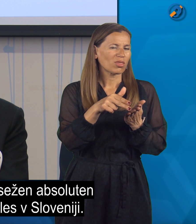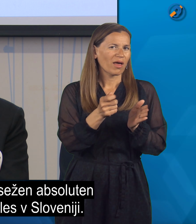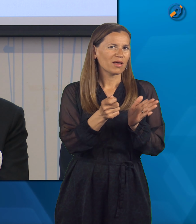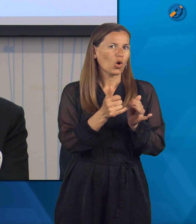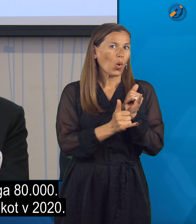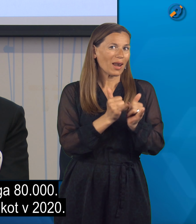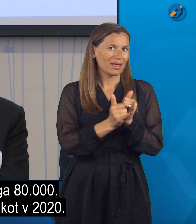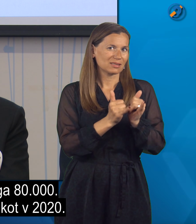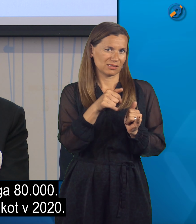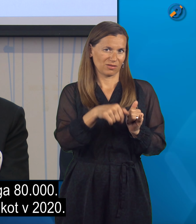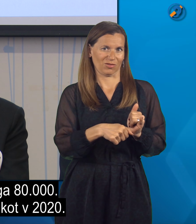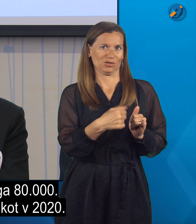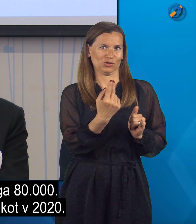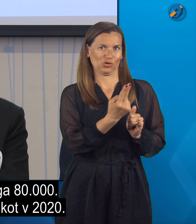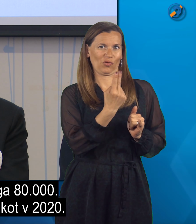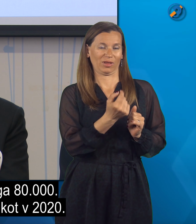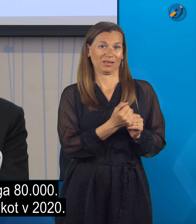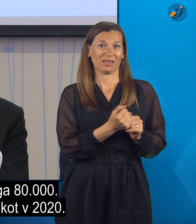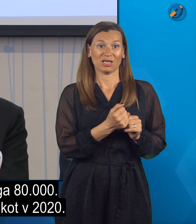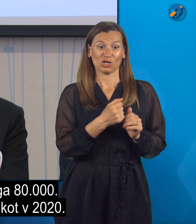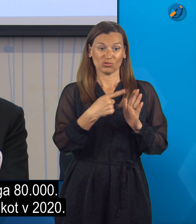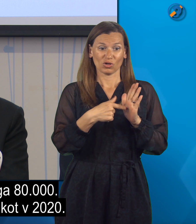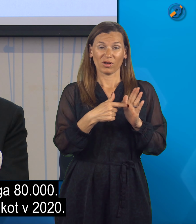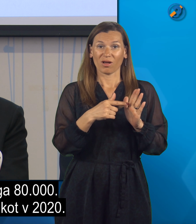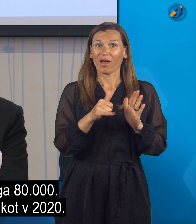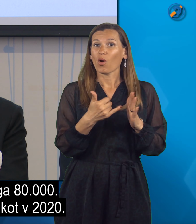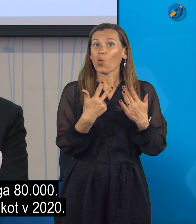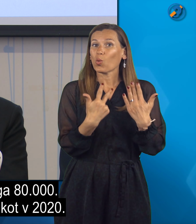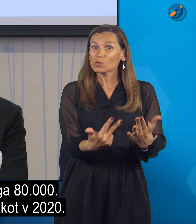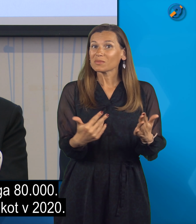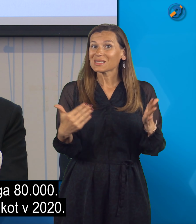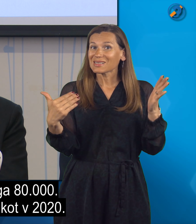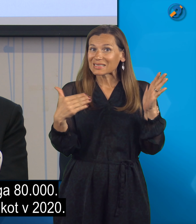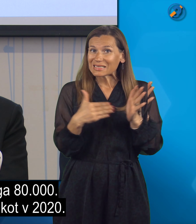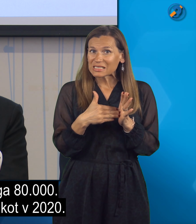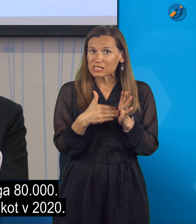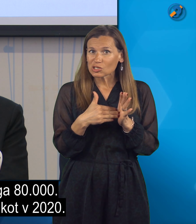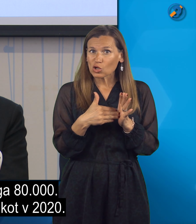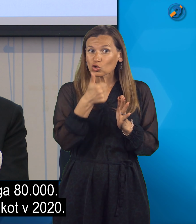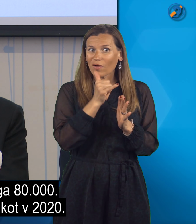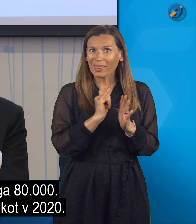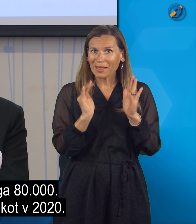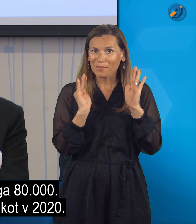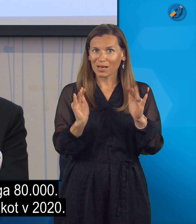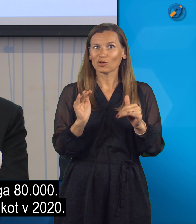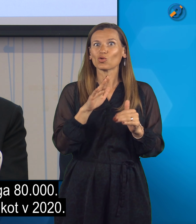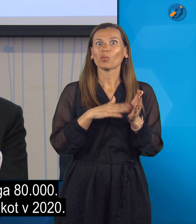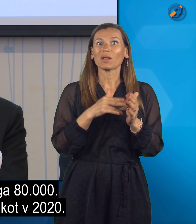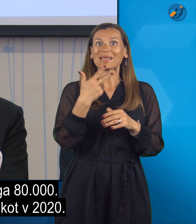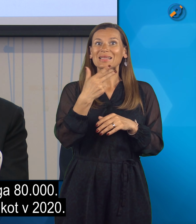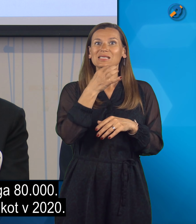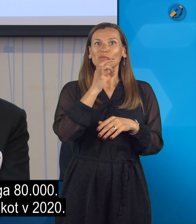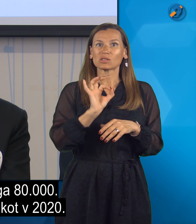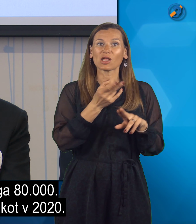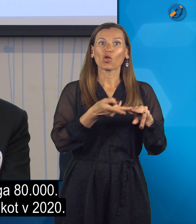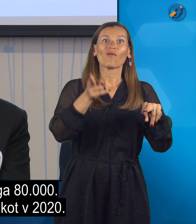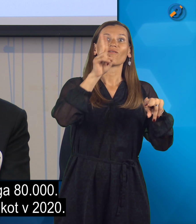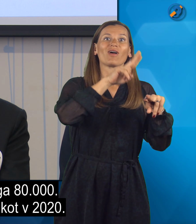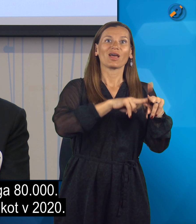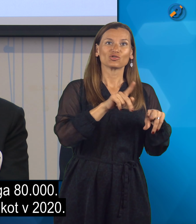Sloveniji. To številka dosega 80 tisoč. To je 30% več kot v